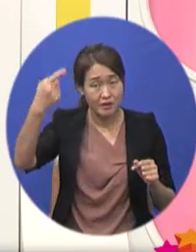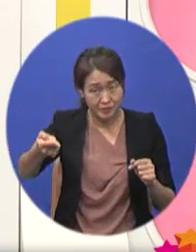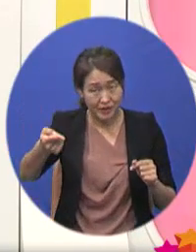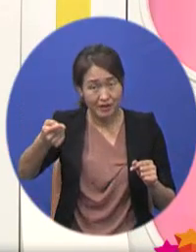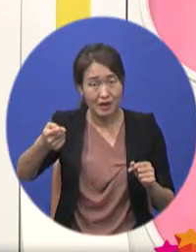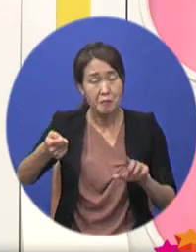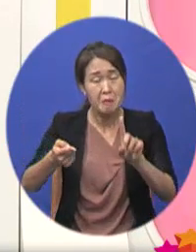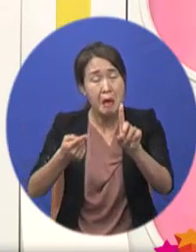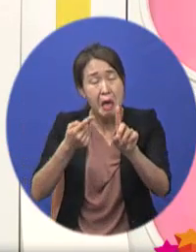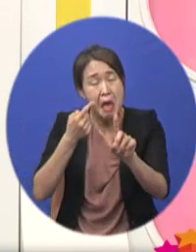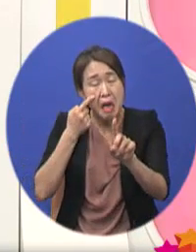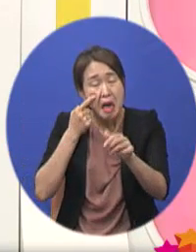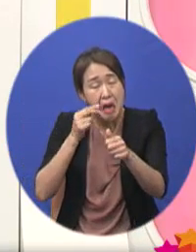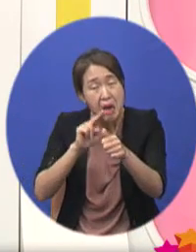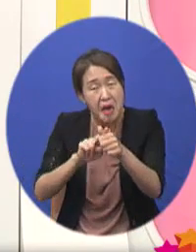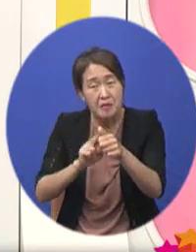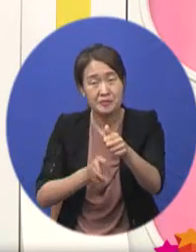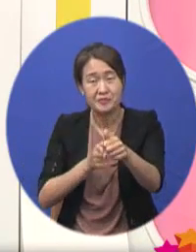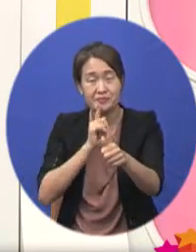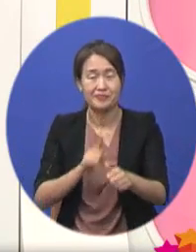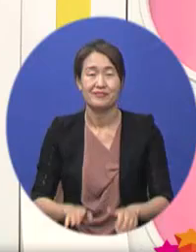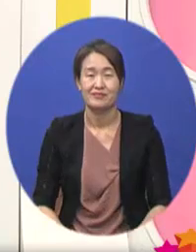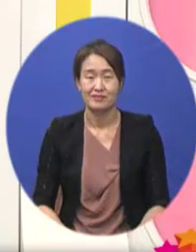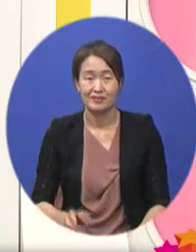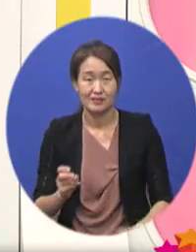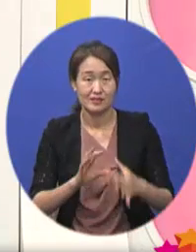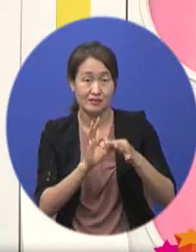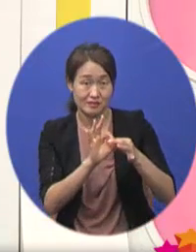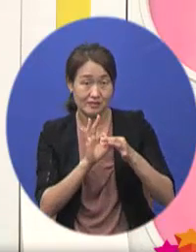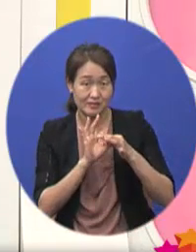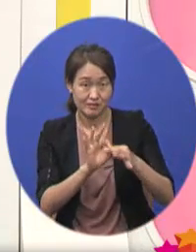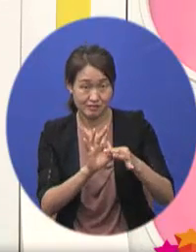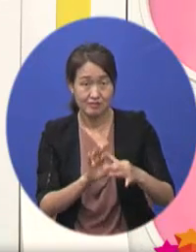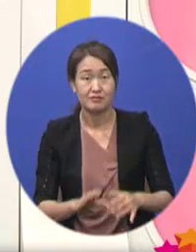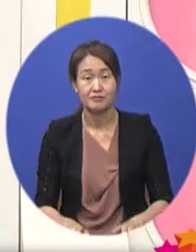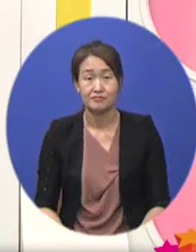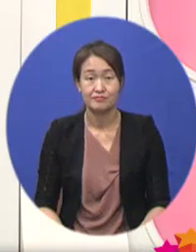또 도전해 주시면 좋겠습니다. 네, 다시 예. 연결을 해서